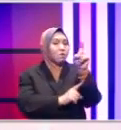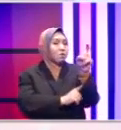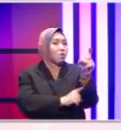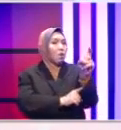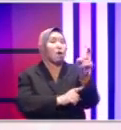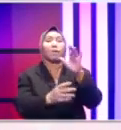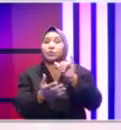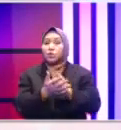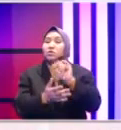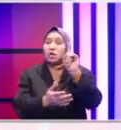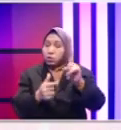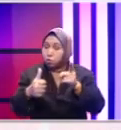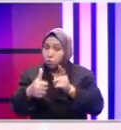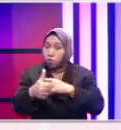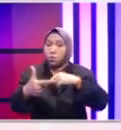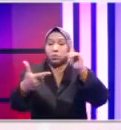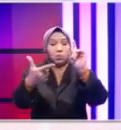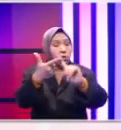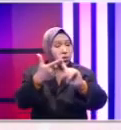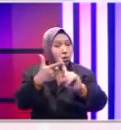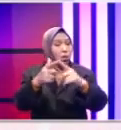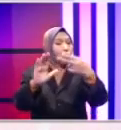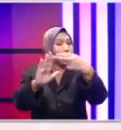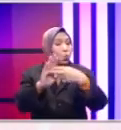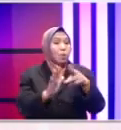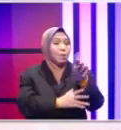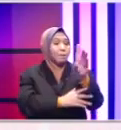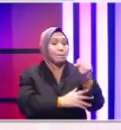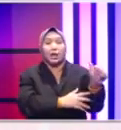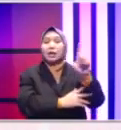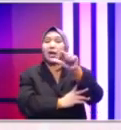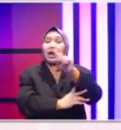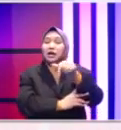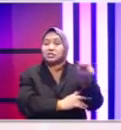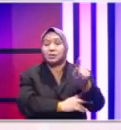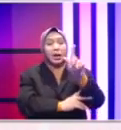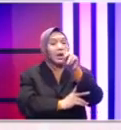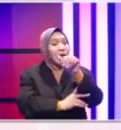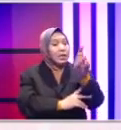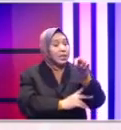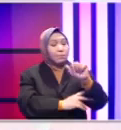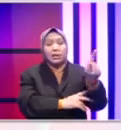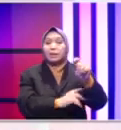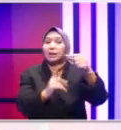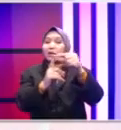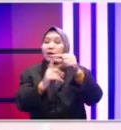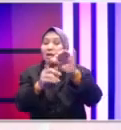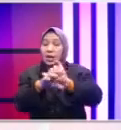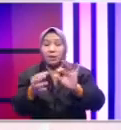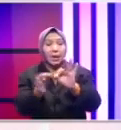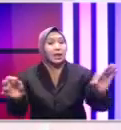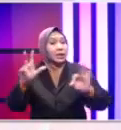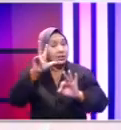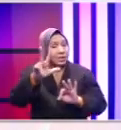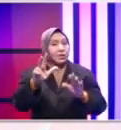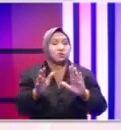satu dan yang kedua hukum mad lazim kalimi mutsaqol dalam ayat yang ketiga